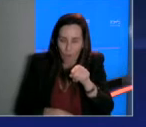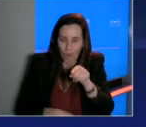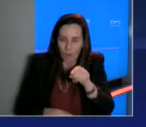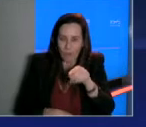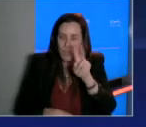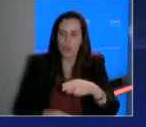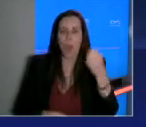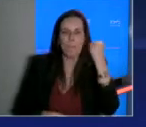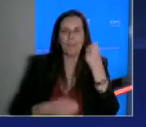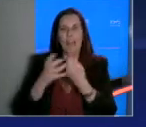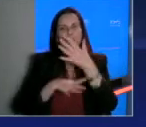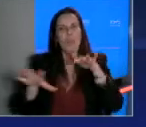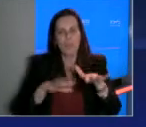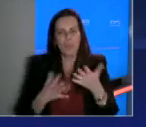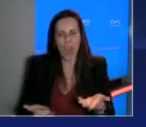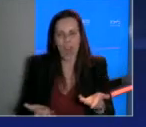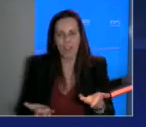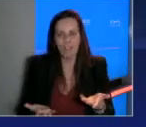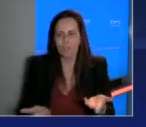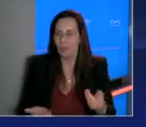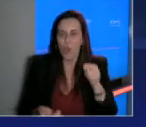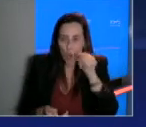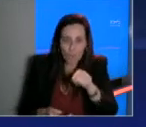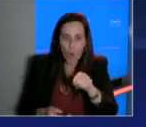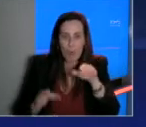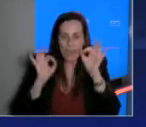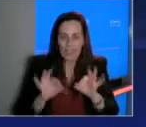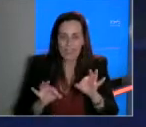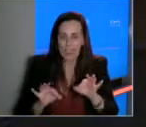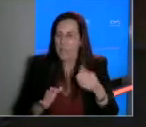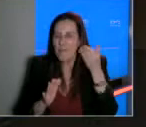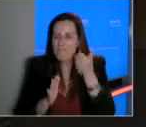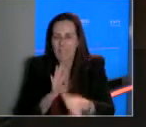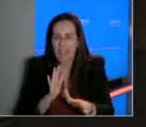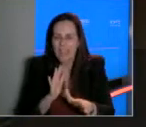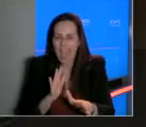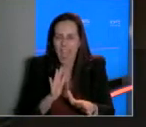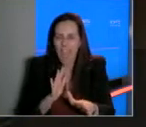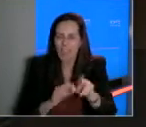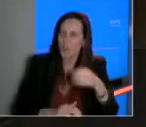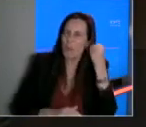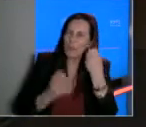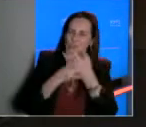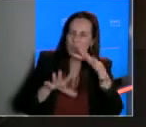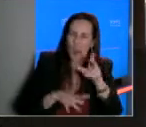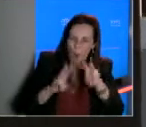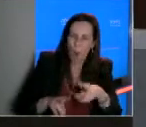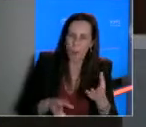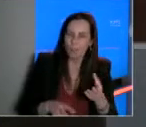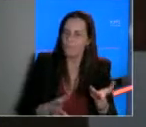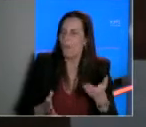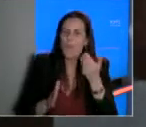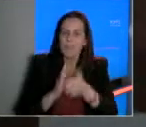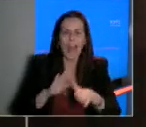מחזיק במנדט להרכבת הממשלה, והוא למעשה מוותר על זה תוך כדי שהוא מחזיק את המנדט להרכבת הממשלה,